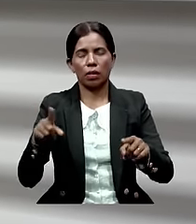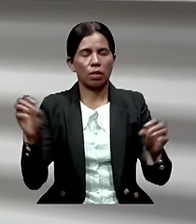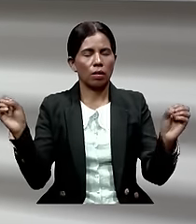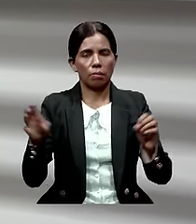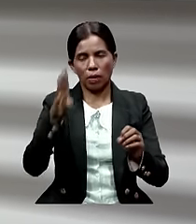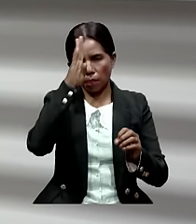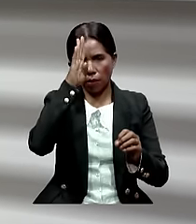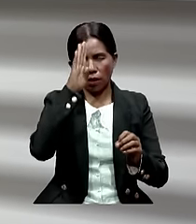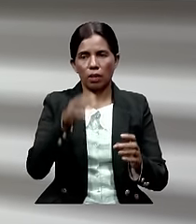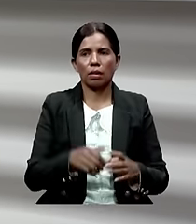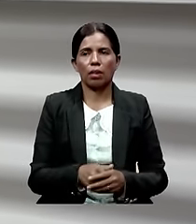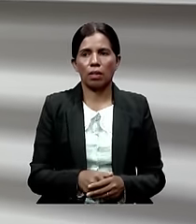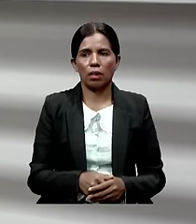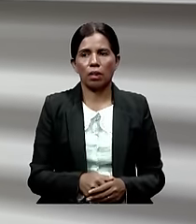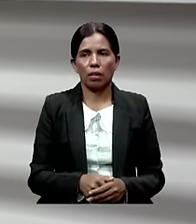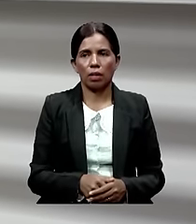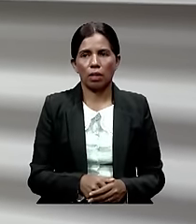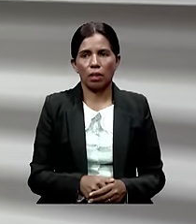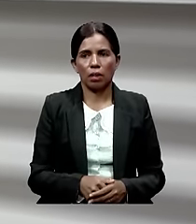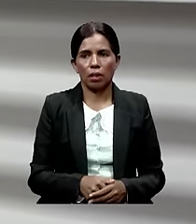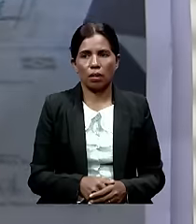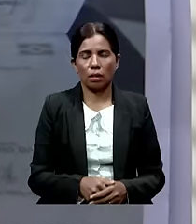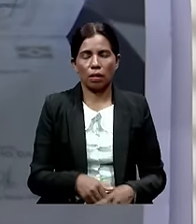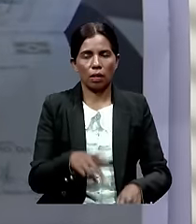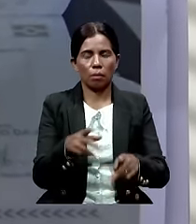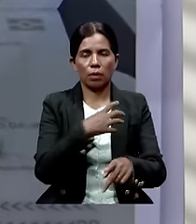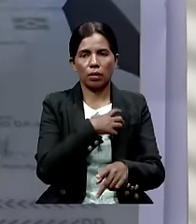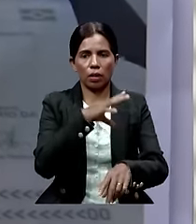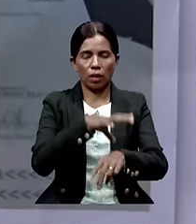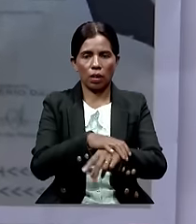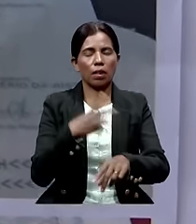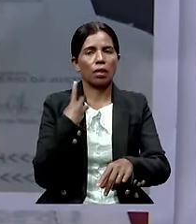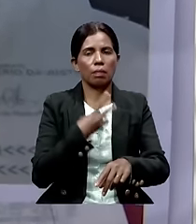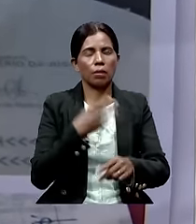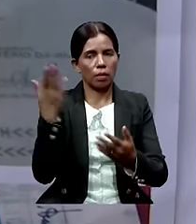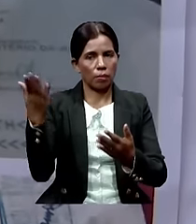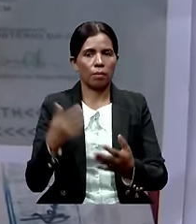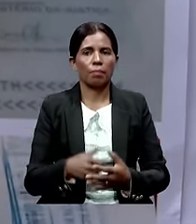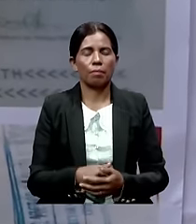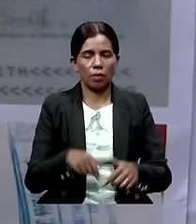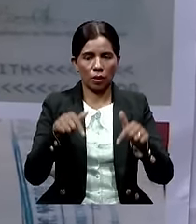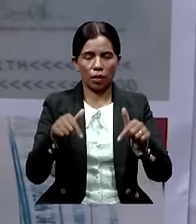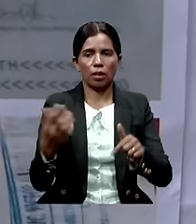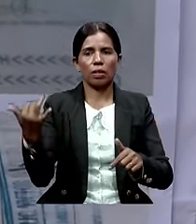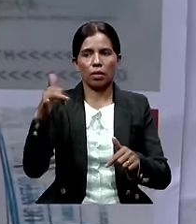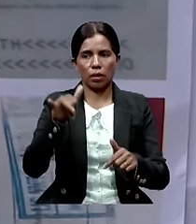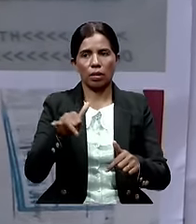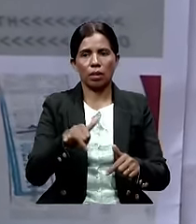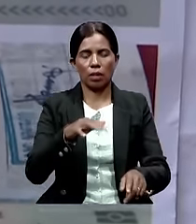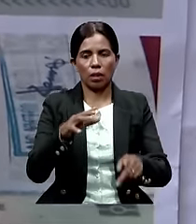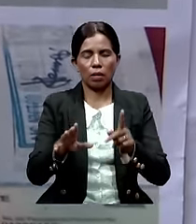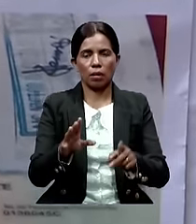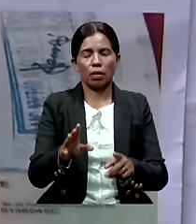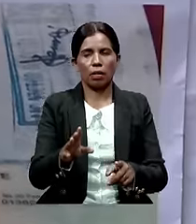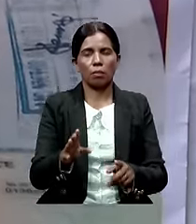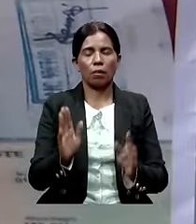então imigrasi konsege tahan dunia mena ba ihne tamba ihne tamba sira ema patrang ema